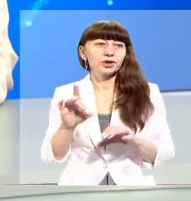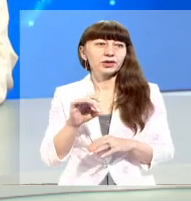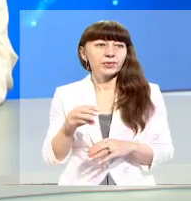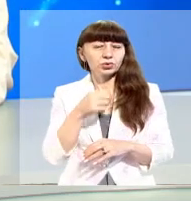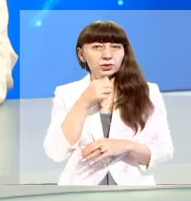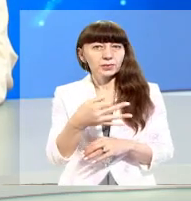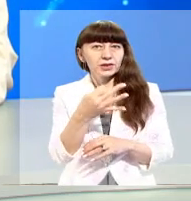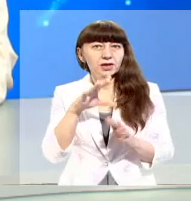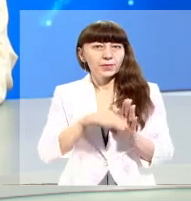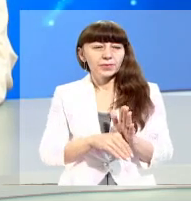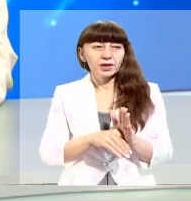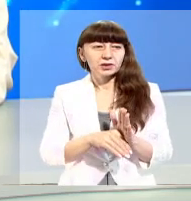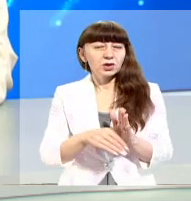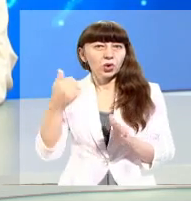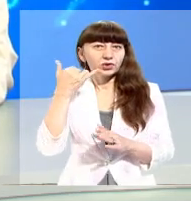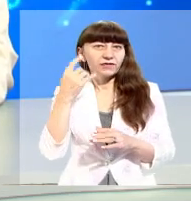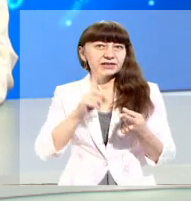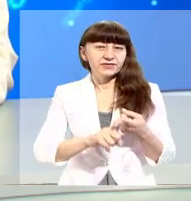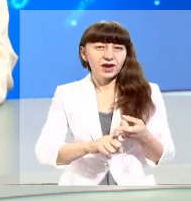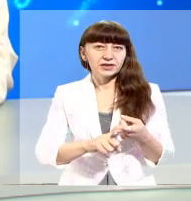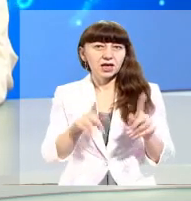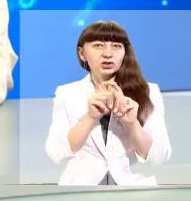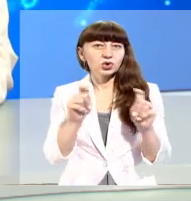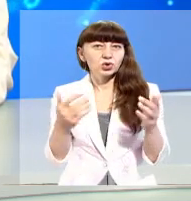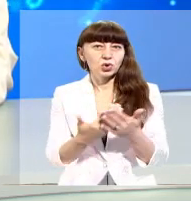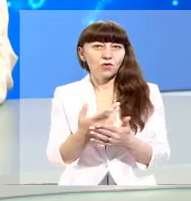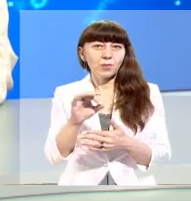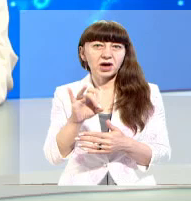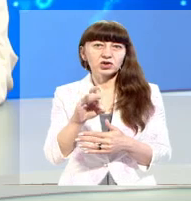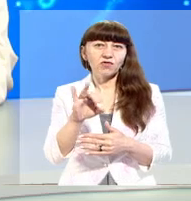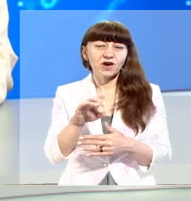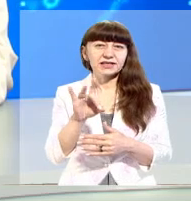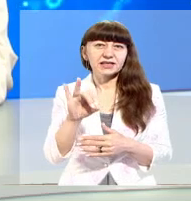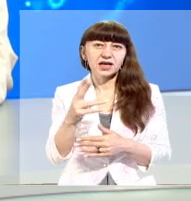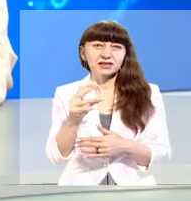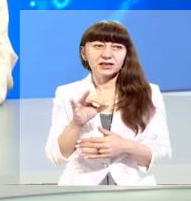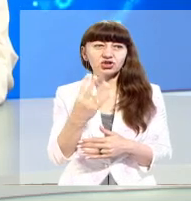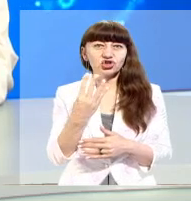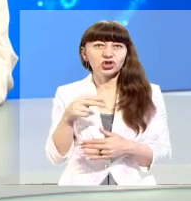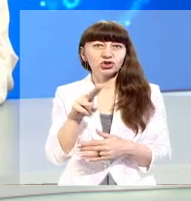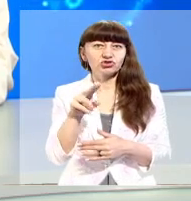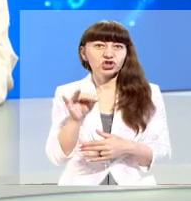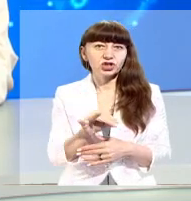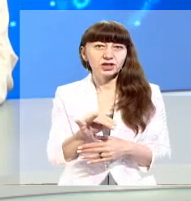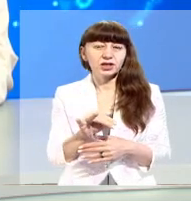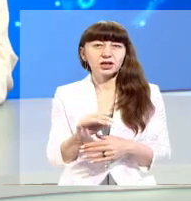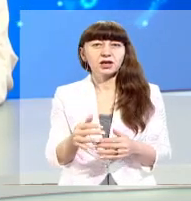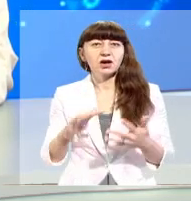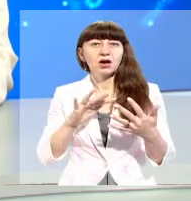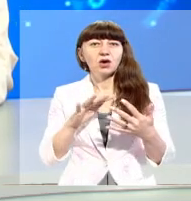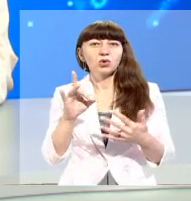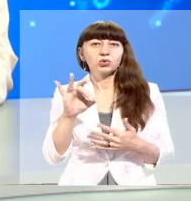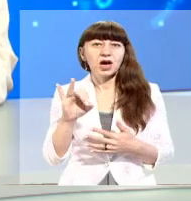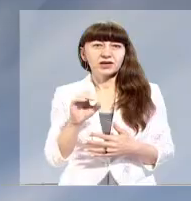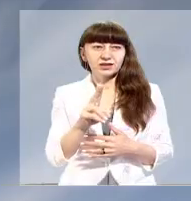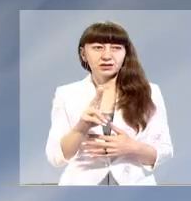Костанайской области совместно с оператором сотовой связи запустил новую базовую станцию стандарта 4G в жилом массиве Ударни города